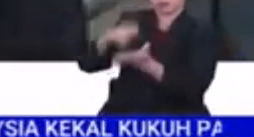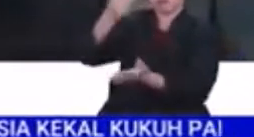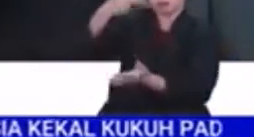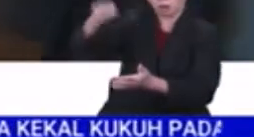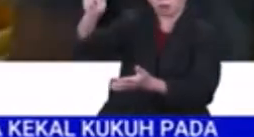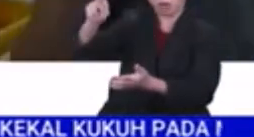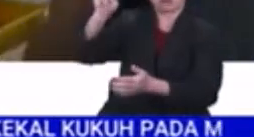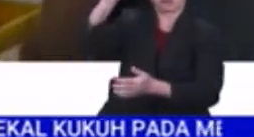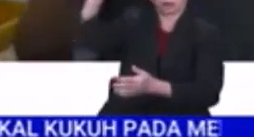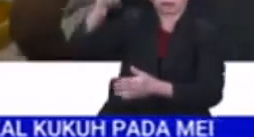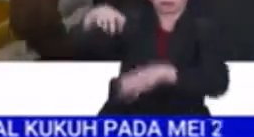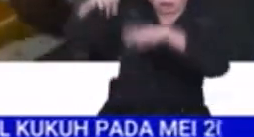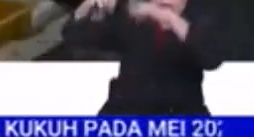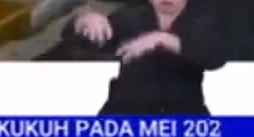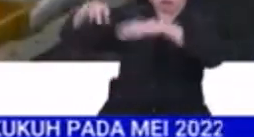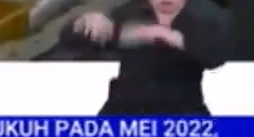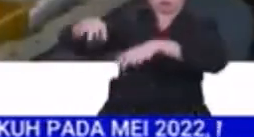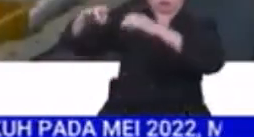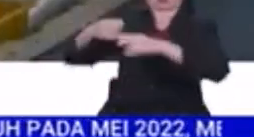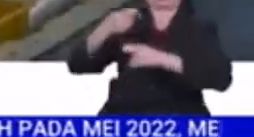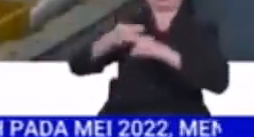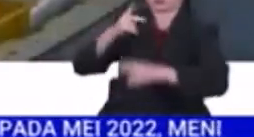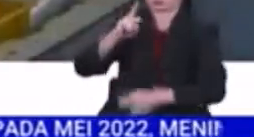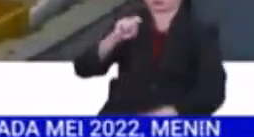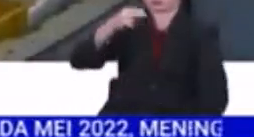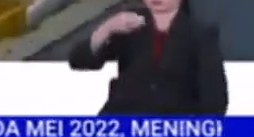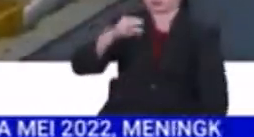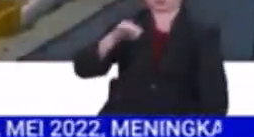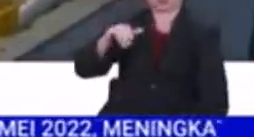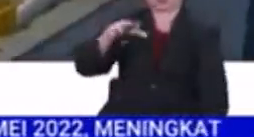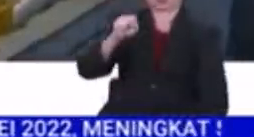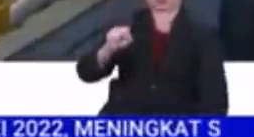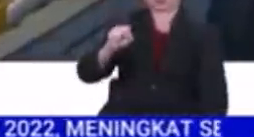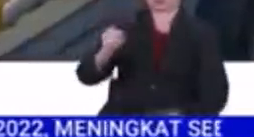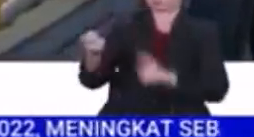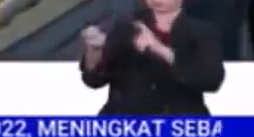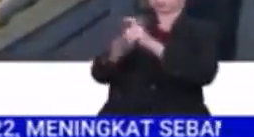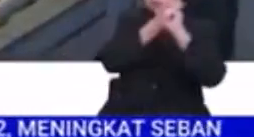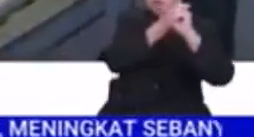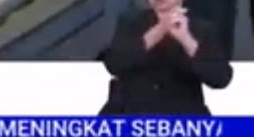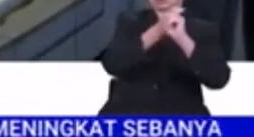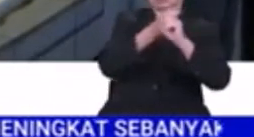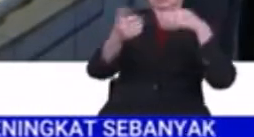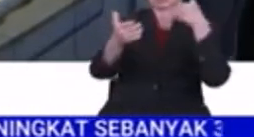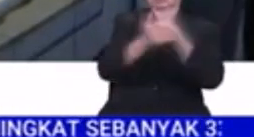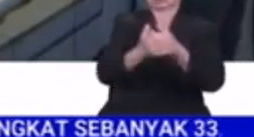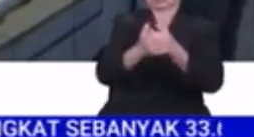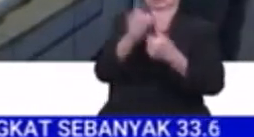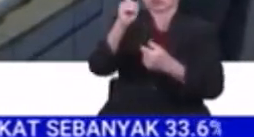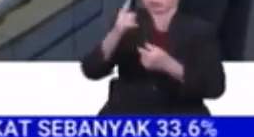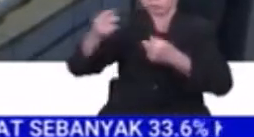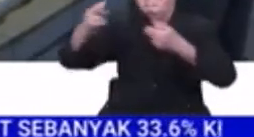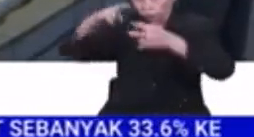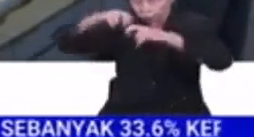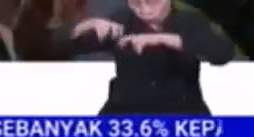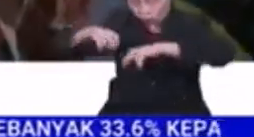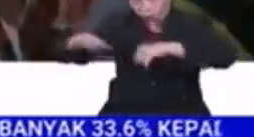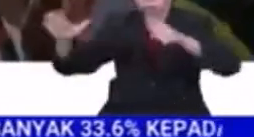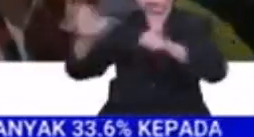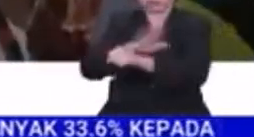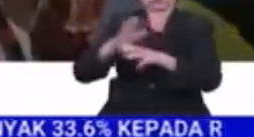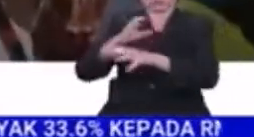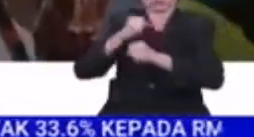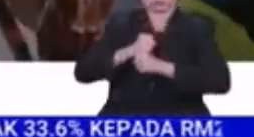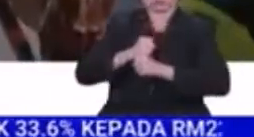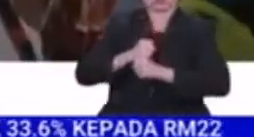halal oleh melise di Australia Thomas first International Battle digantung tsutomete sehingga suatu hasil catatan menyeluruh